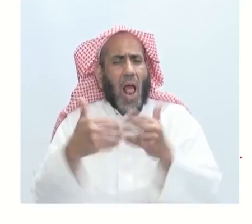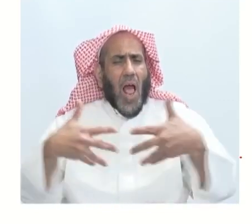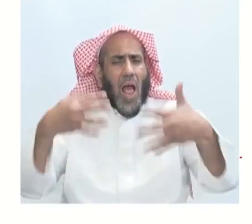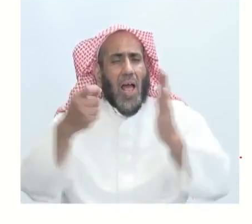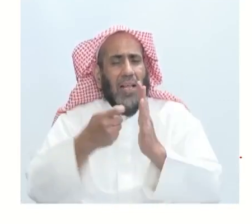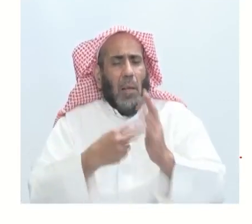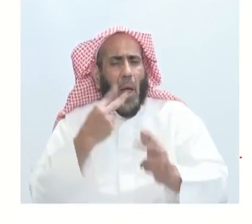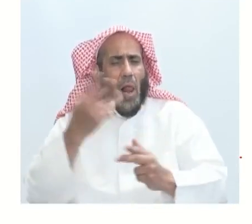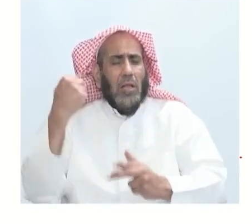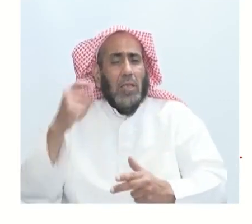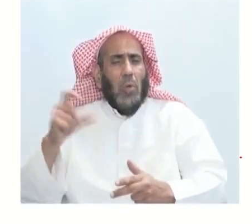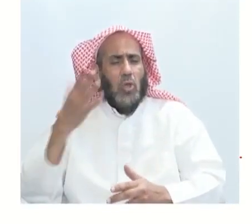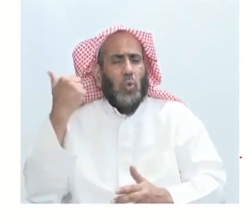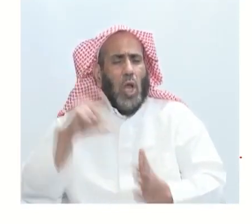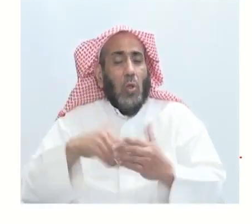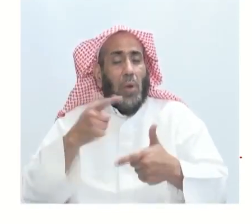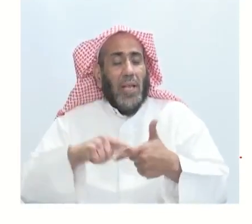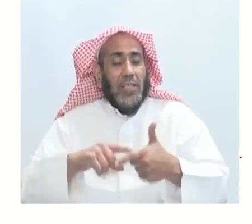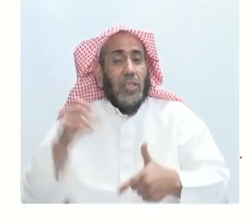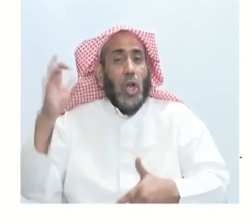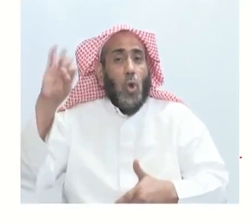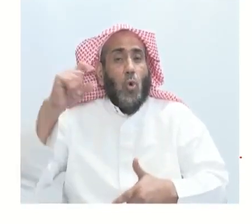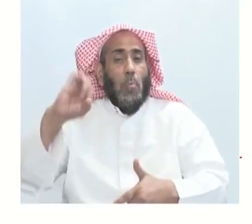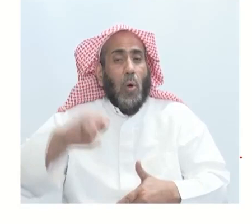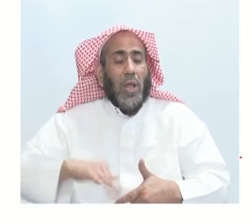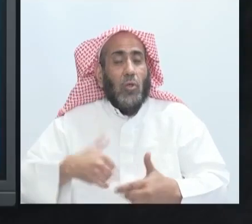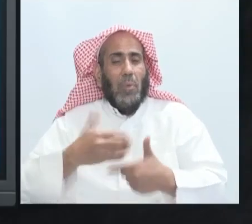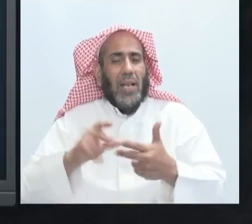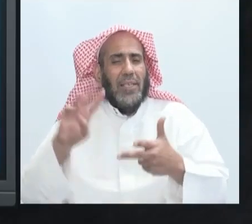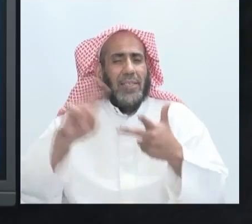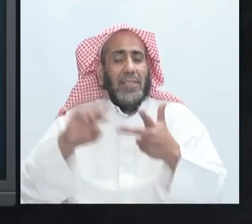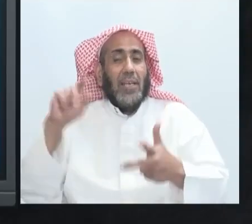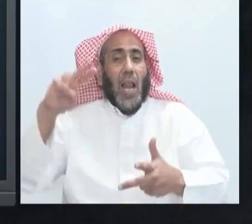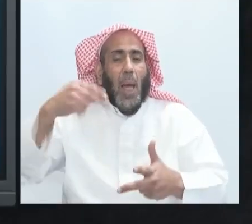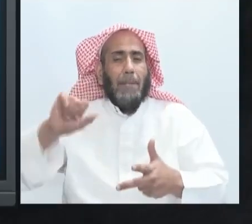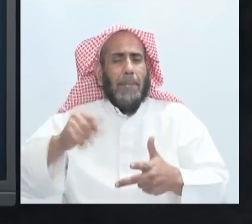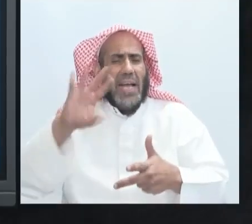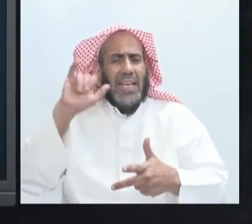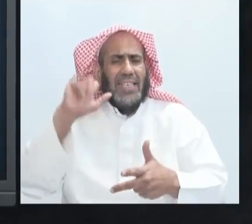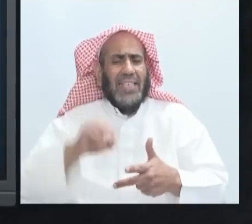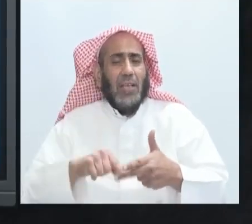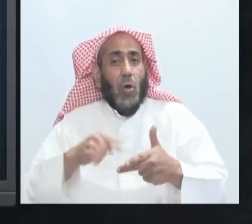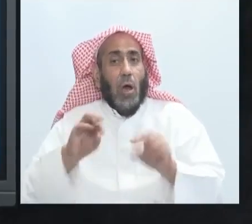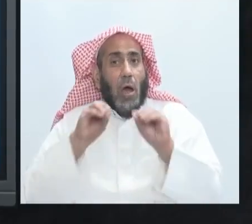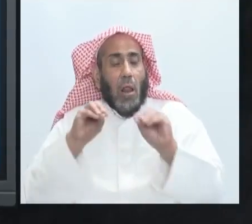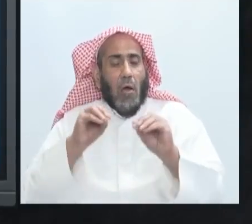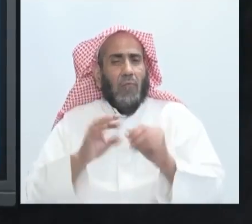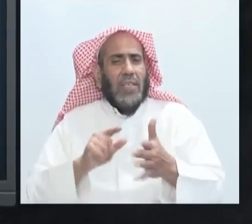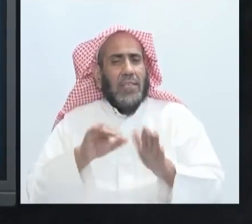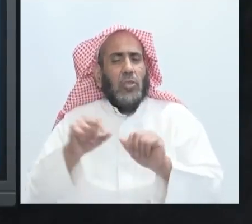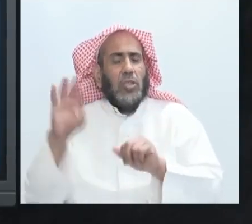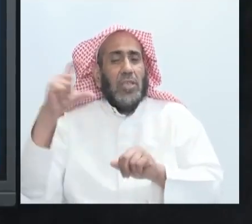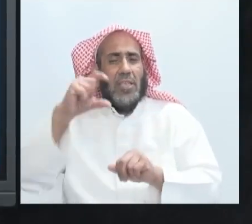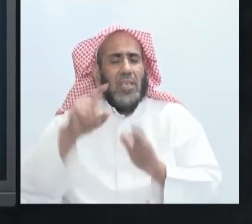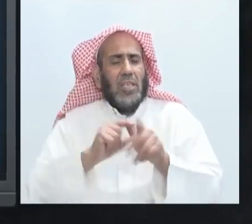عرفنا عصر جاهلي وعصر اموي وكذلك عصر العباسي اخذنا فيه وعرفنا في صدر الاسلام طبعا